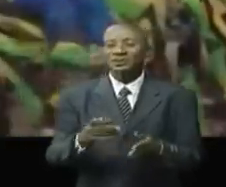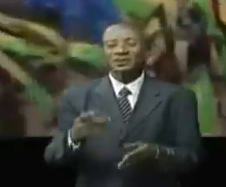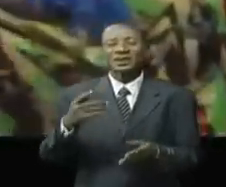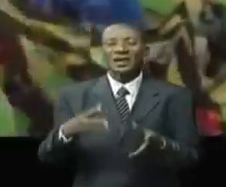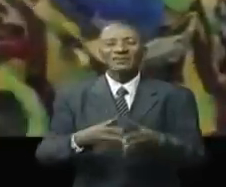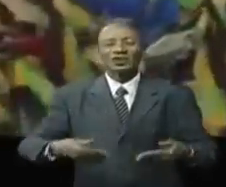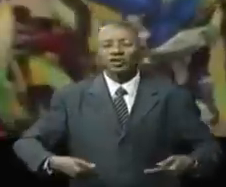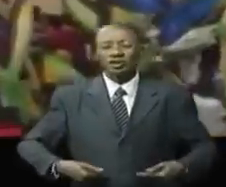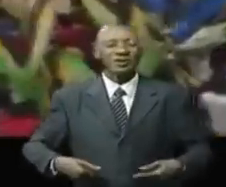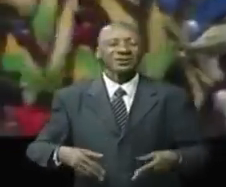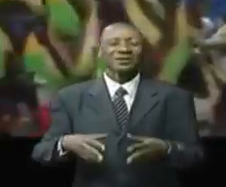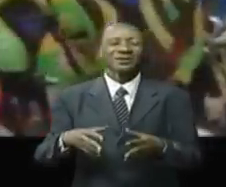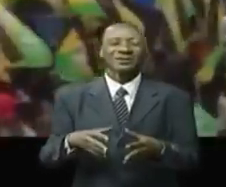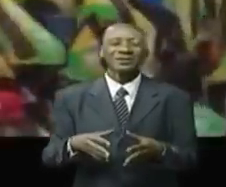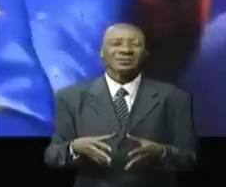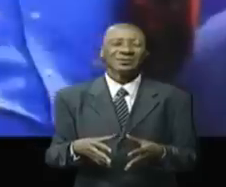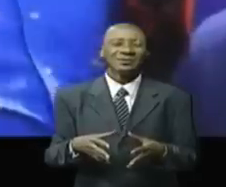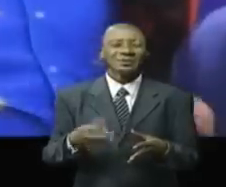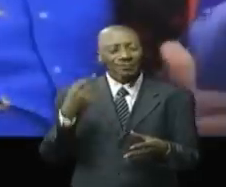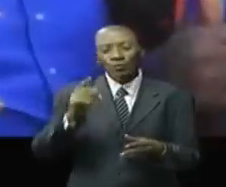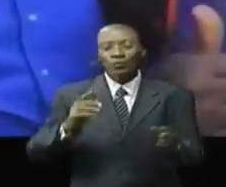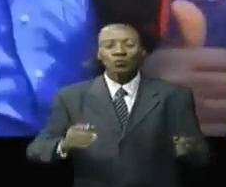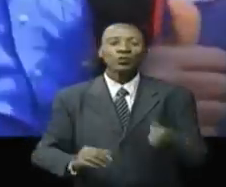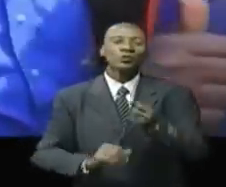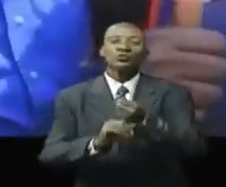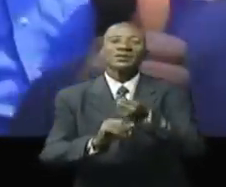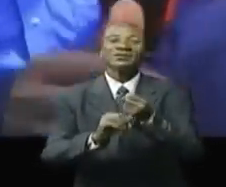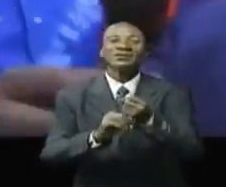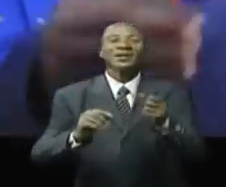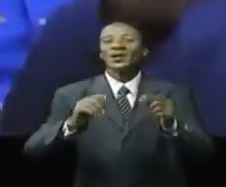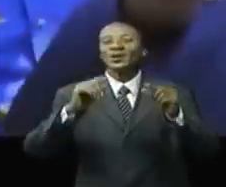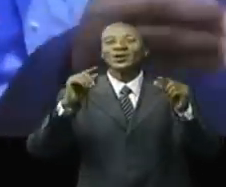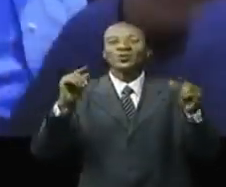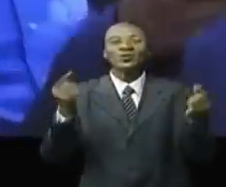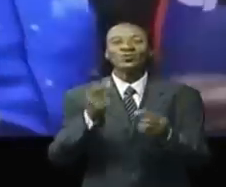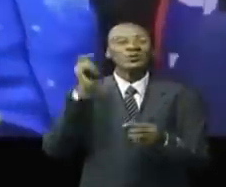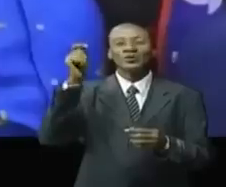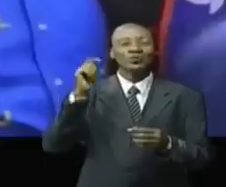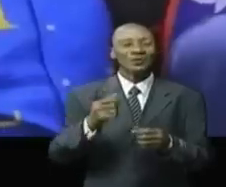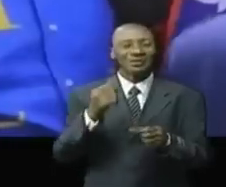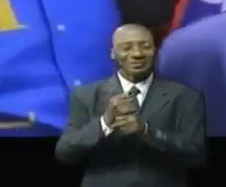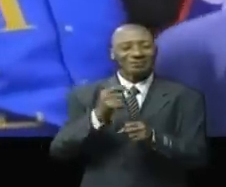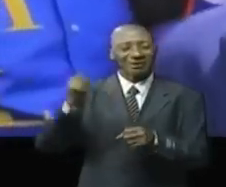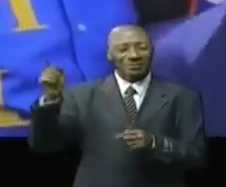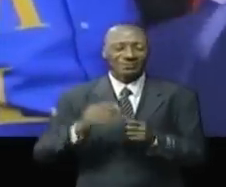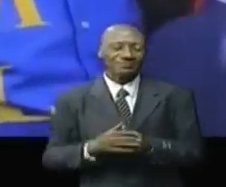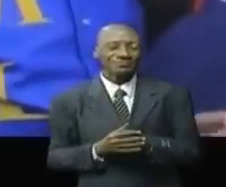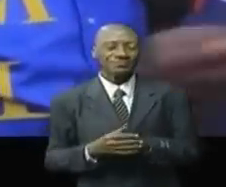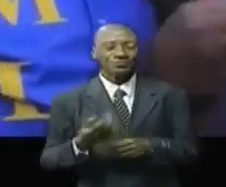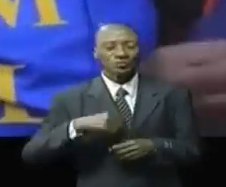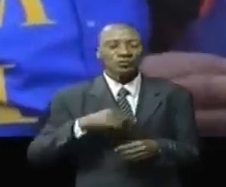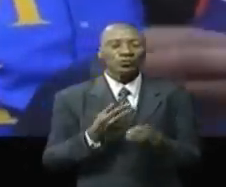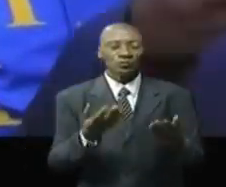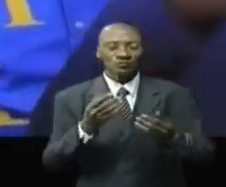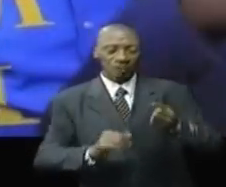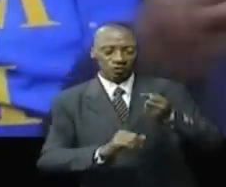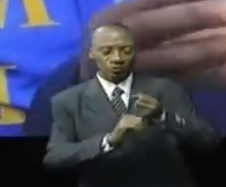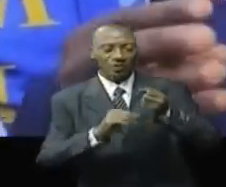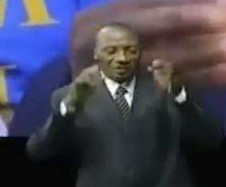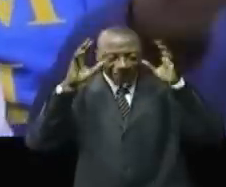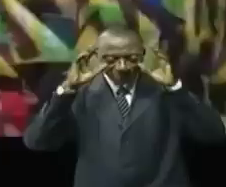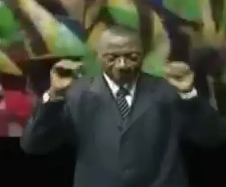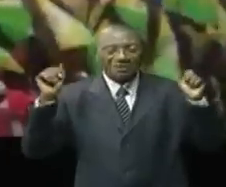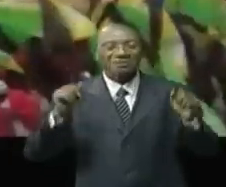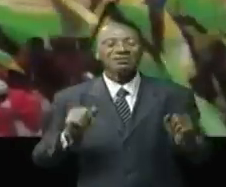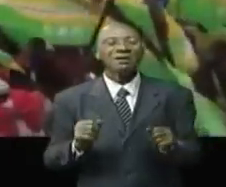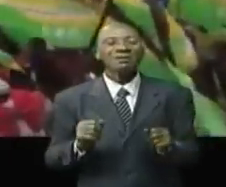Antoine Denaya, de circonscrire l'essence de ces gestes patriotiques. Nous avons voulu soutenir le chef de l'État dans ses actions de